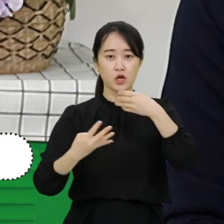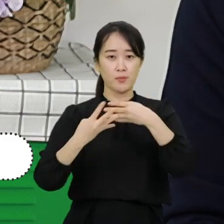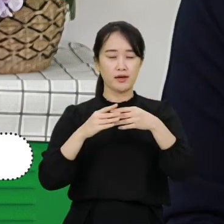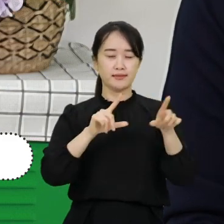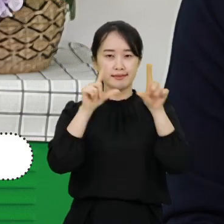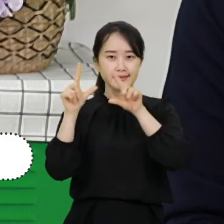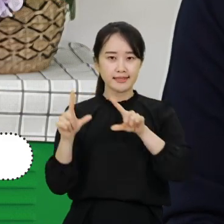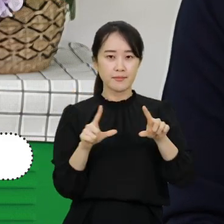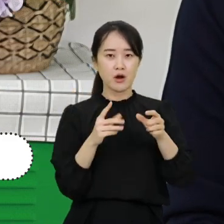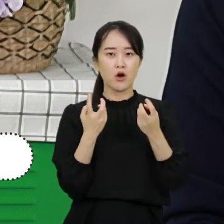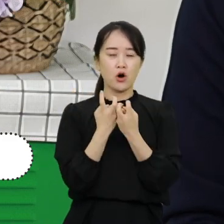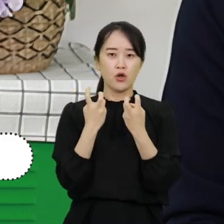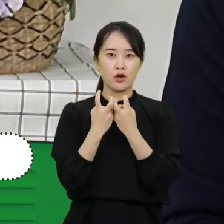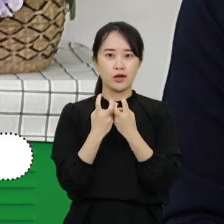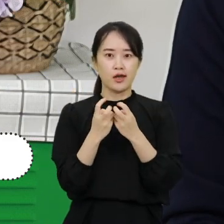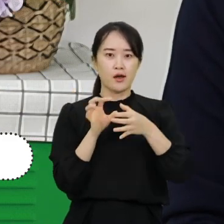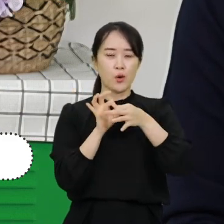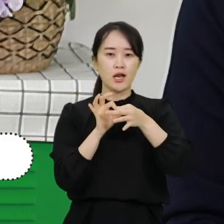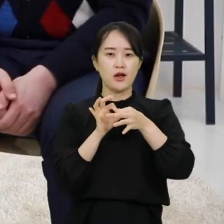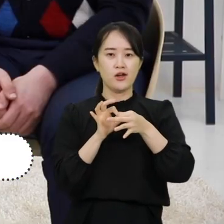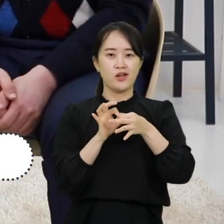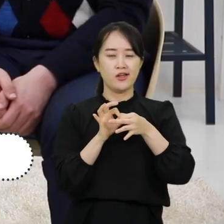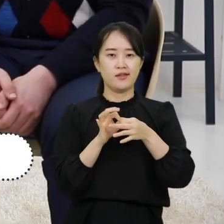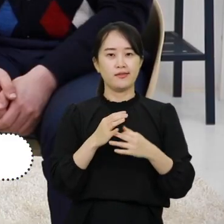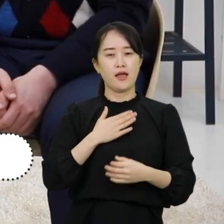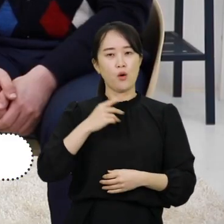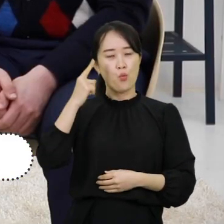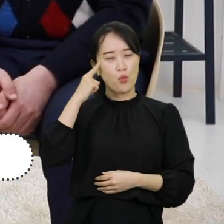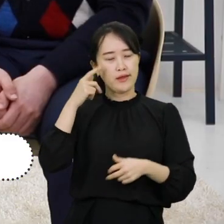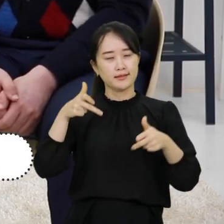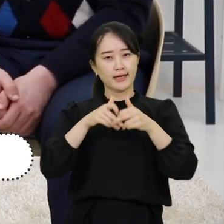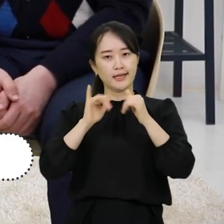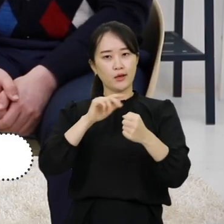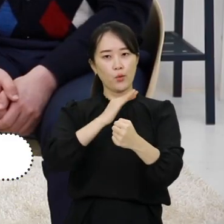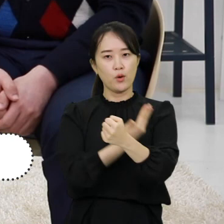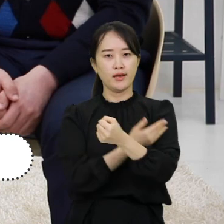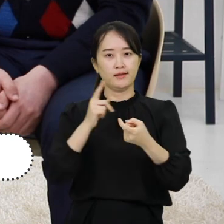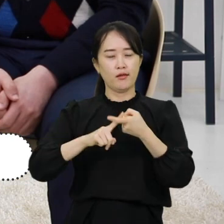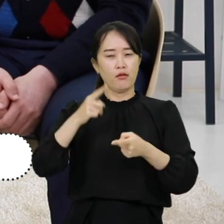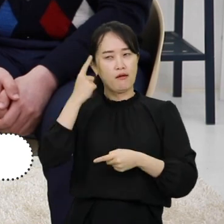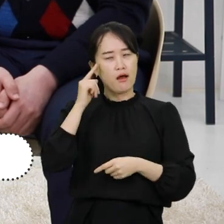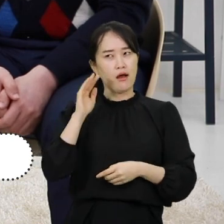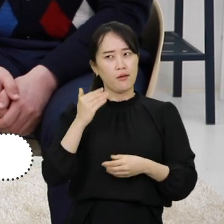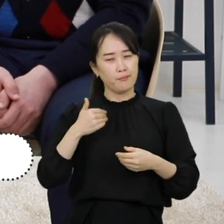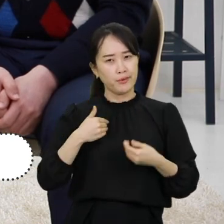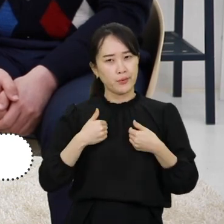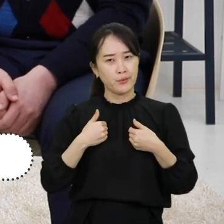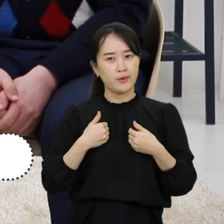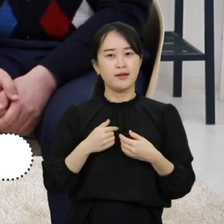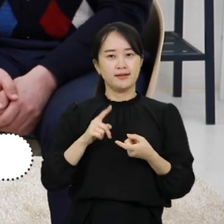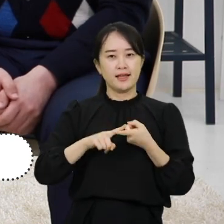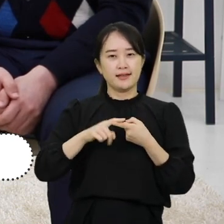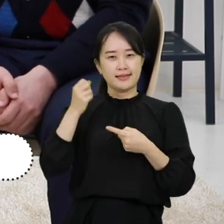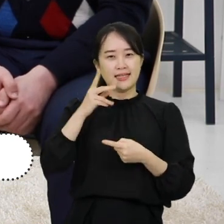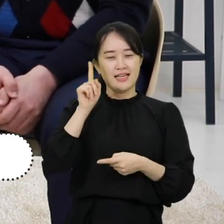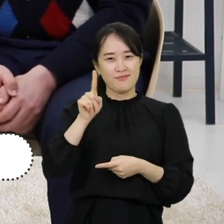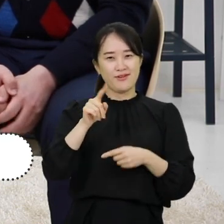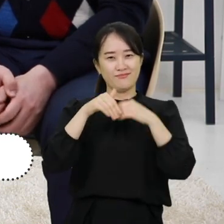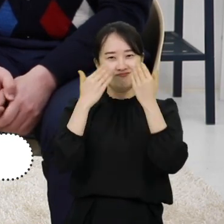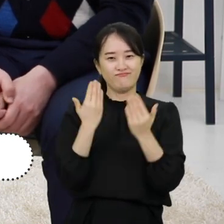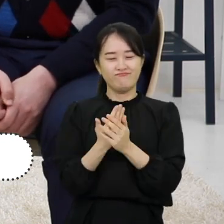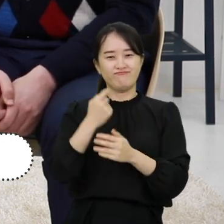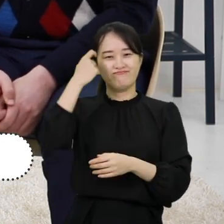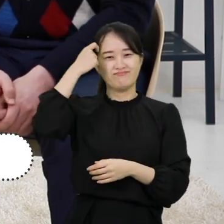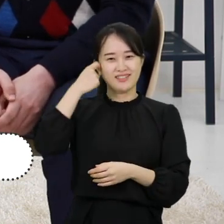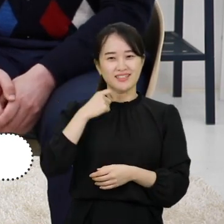삶이 어떻게 밀접하게 연관되어 있는지 내가 왜 장애인 권리에 대해서 생각해 봐야 하는지 이런 것들을 다시금 한번